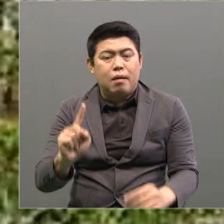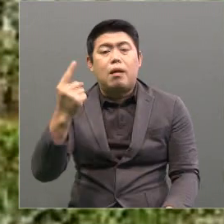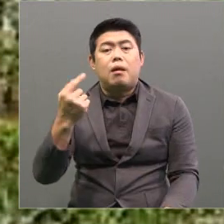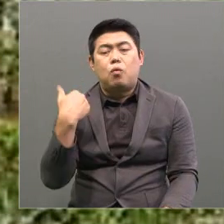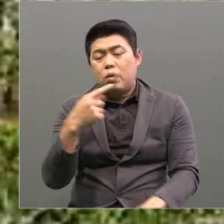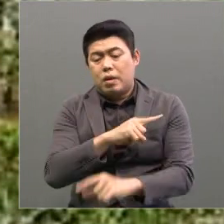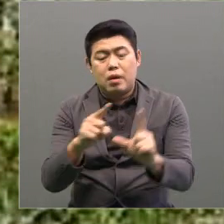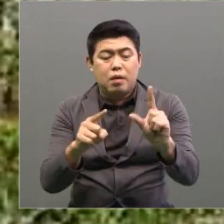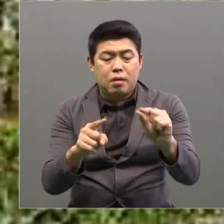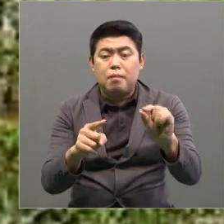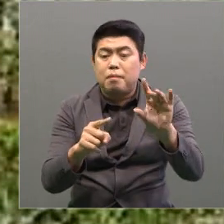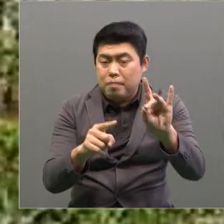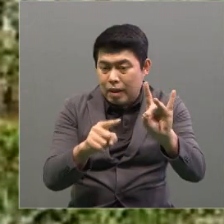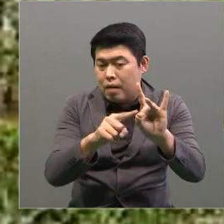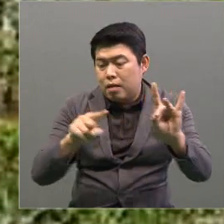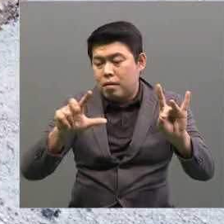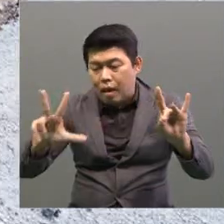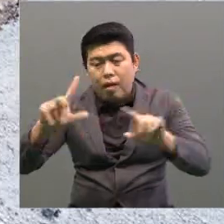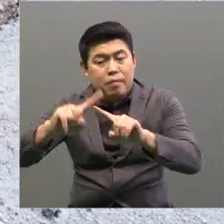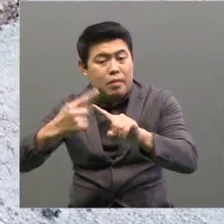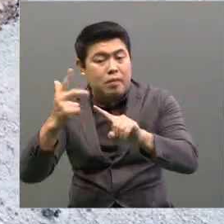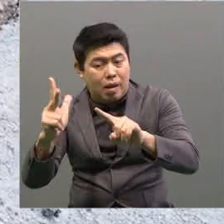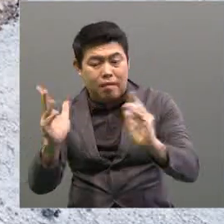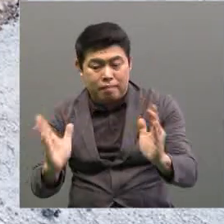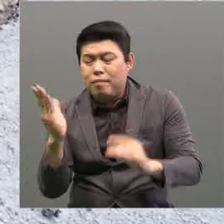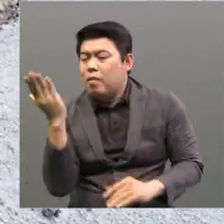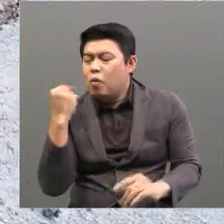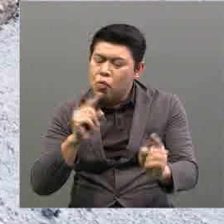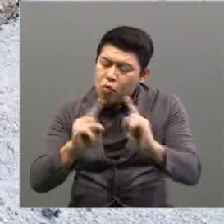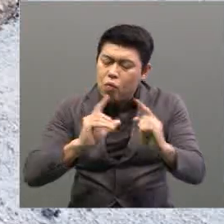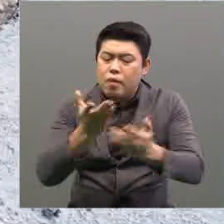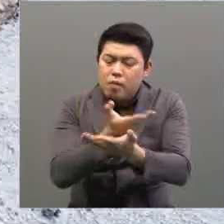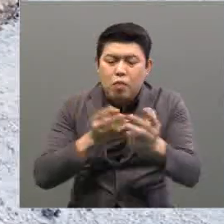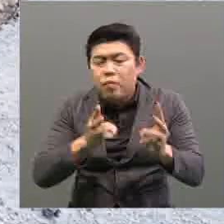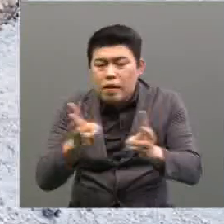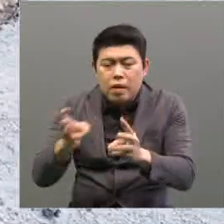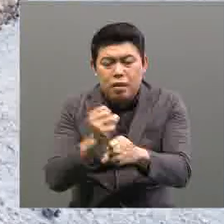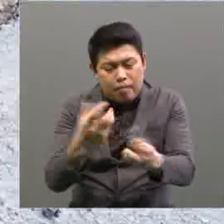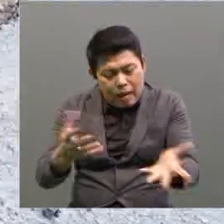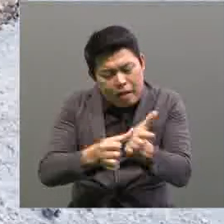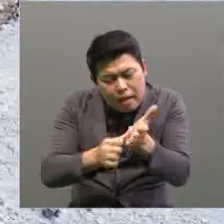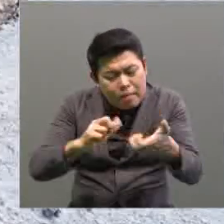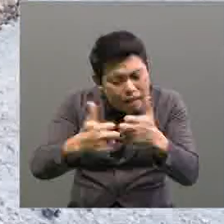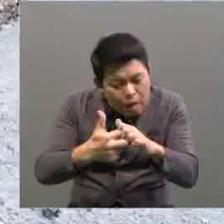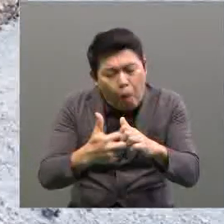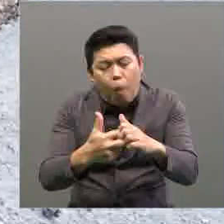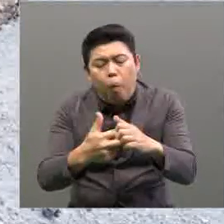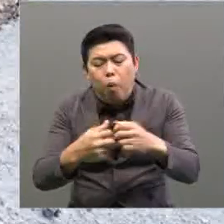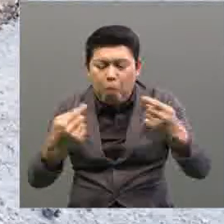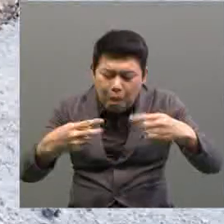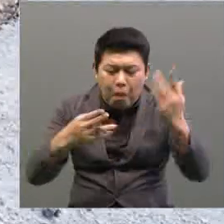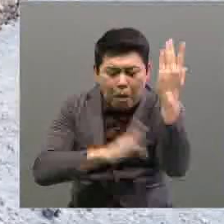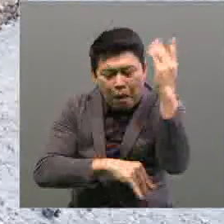แรกระหว่างวันที่28กุมภาพันธ์ถึง3มีนาคมที่ผ่านมาเพื่อพูดคุยแนวทางการแก้ปัญหาความรุนแรงในพื้นที่ภาค